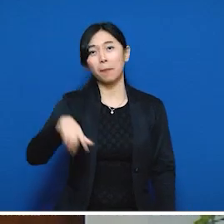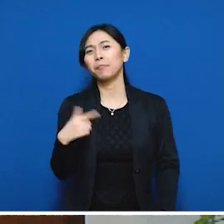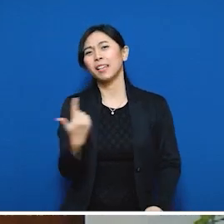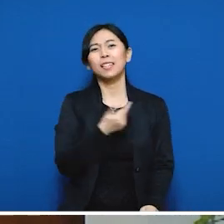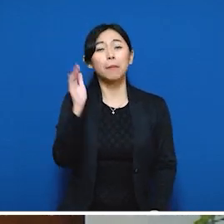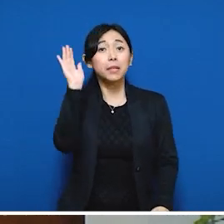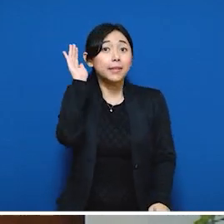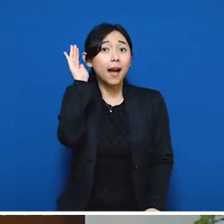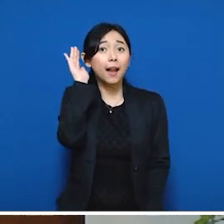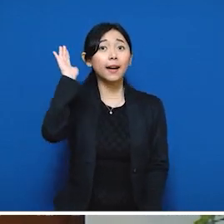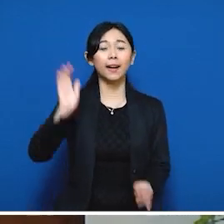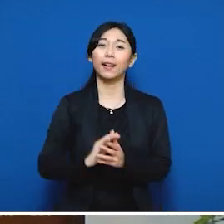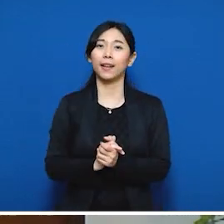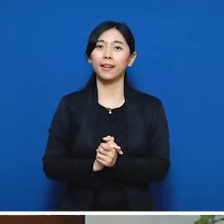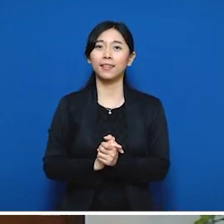kita mendengarkan